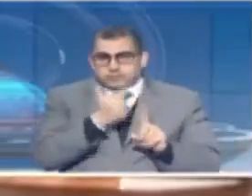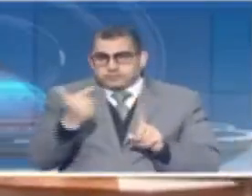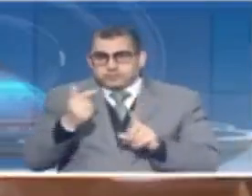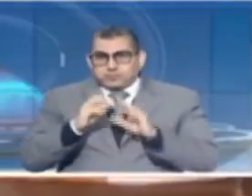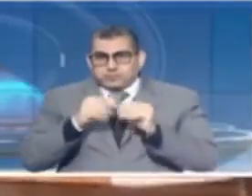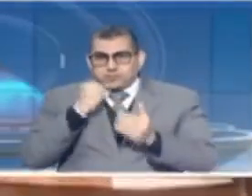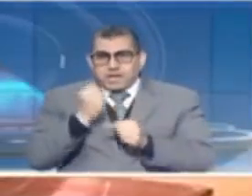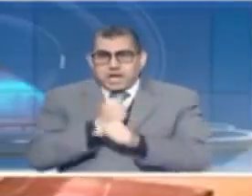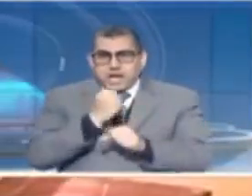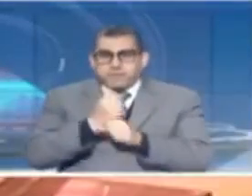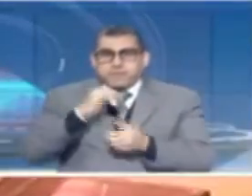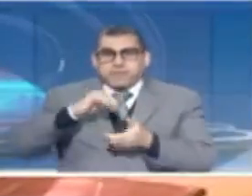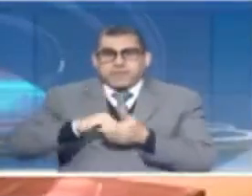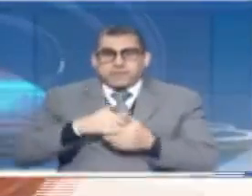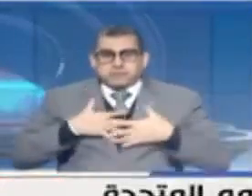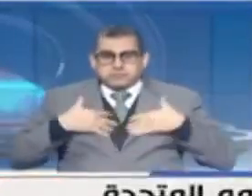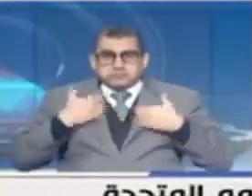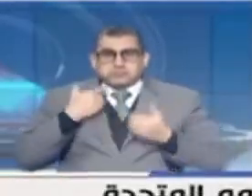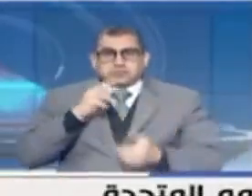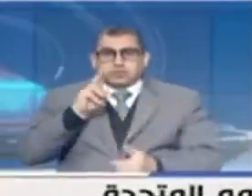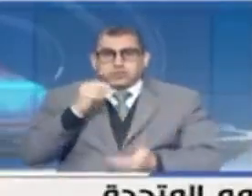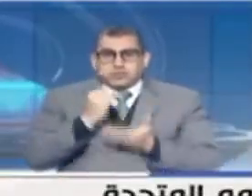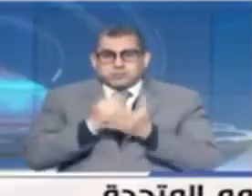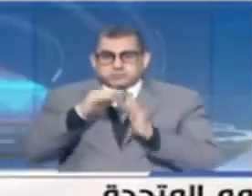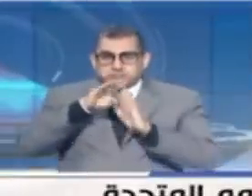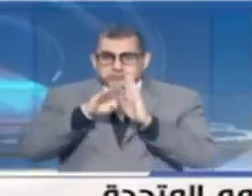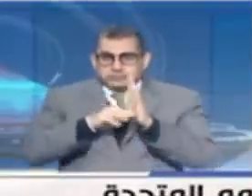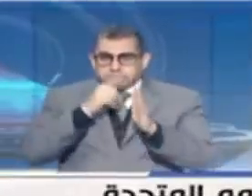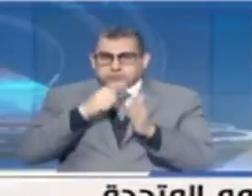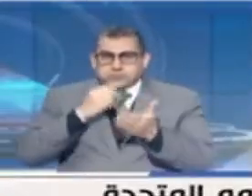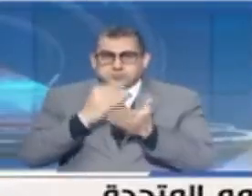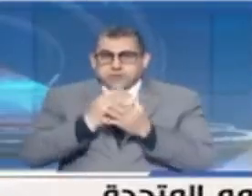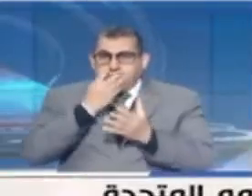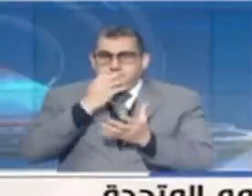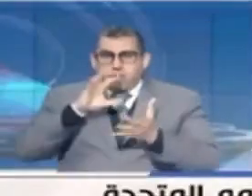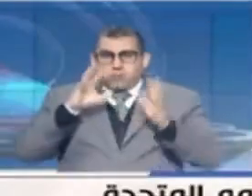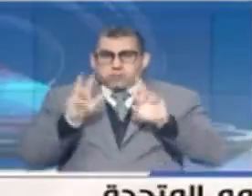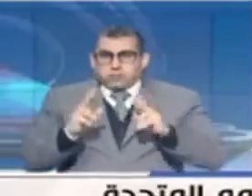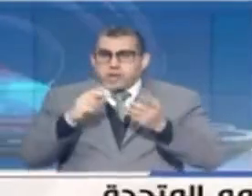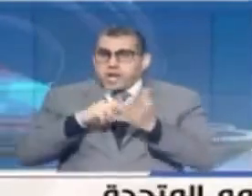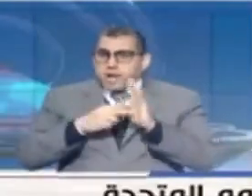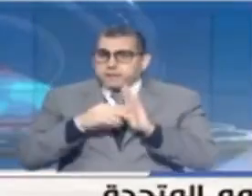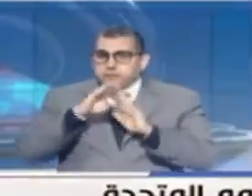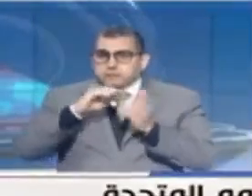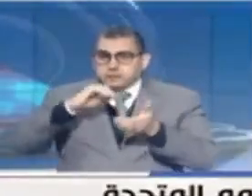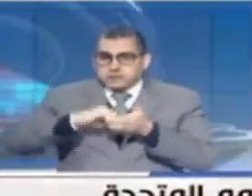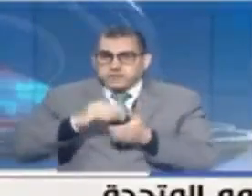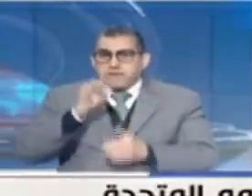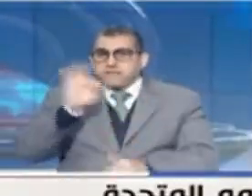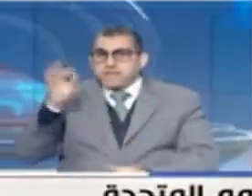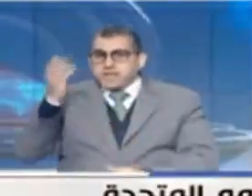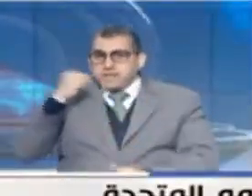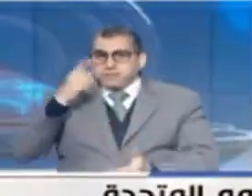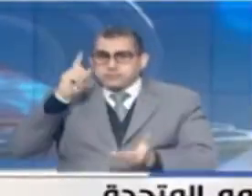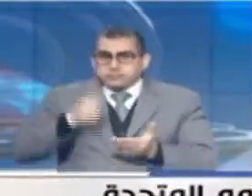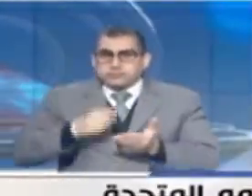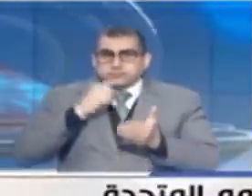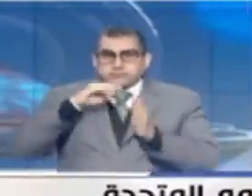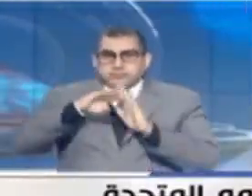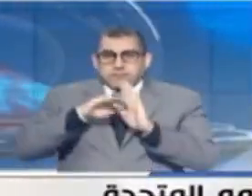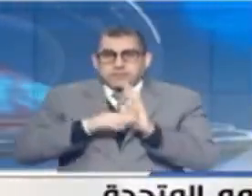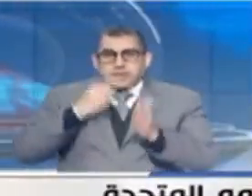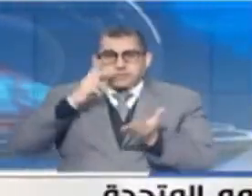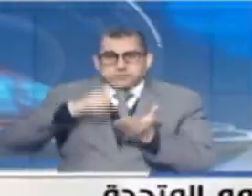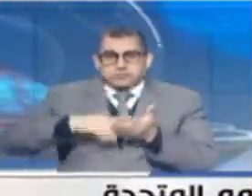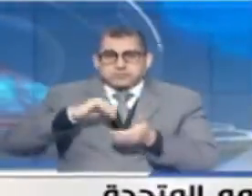العمل من أجل التنفيذ الطموح لاتفاقية الأمم المتحدة الإطارية لتغير المناخ واتفاق باريس ولتنفيذ نتائج ميثاق